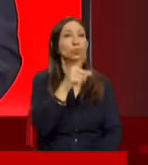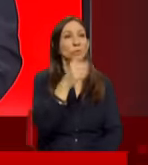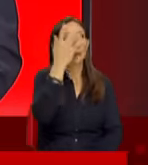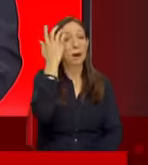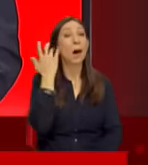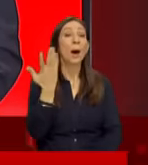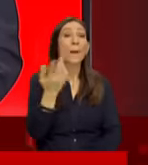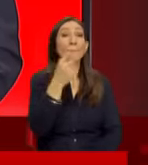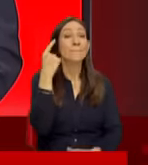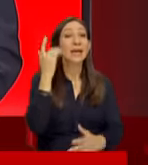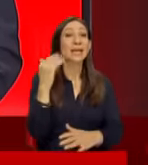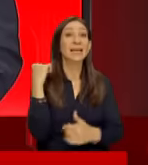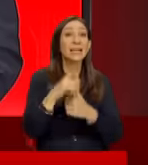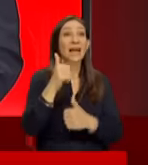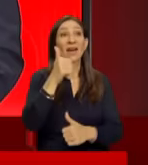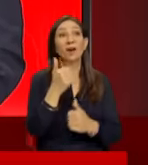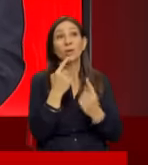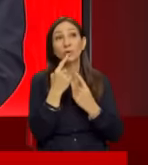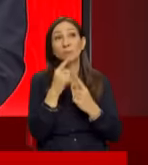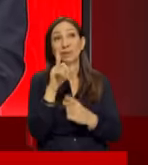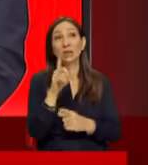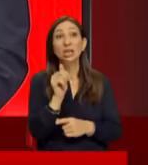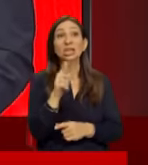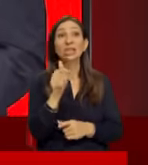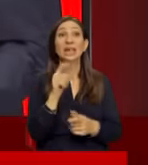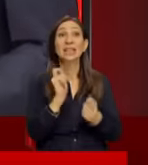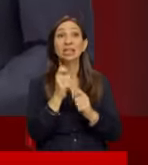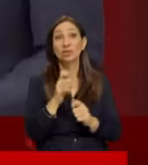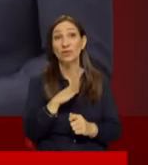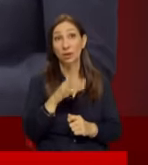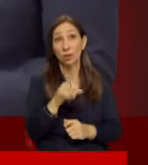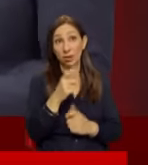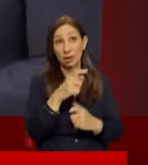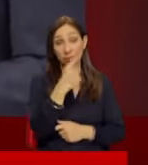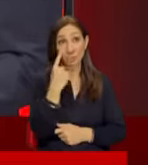burada belki de Yeniden Refah Partisi'nde konuşmamız gerekiyor. İlçelerde de bir değişim var bu arada